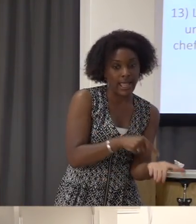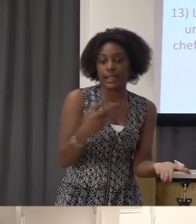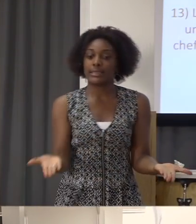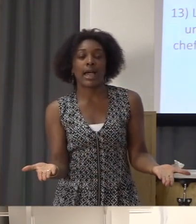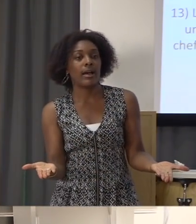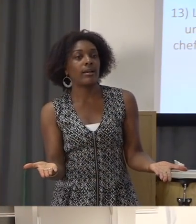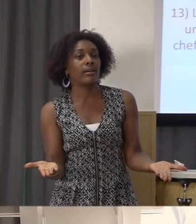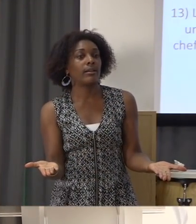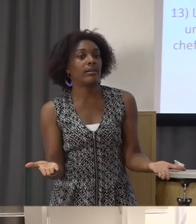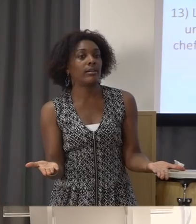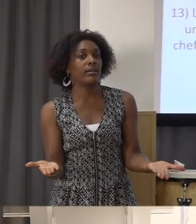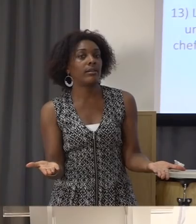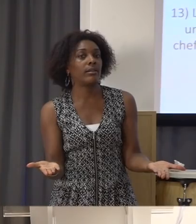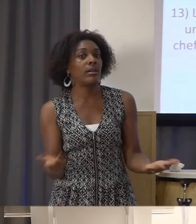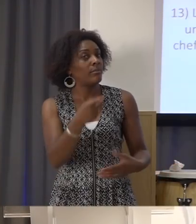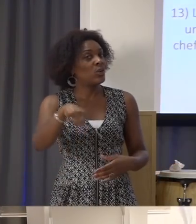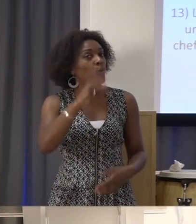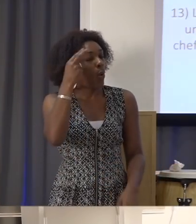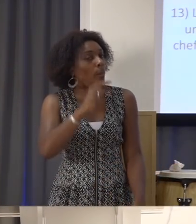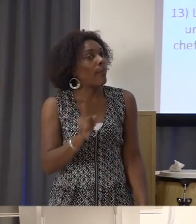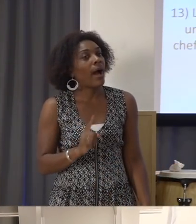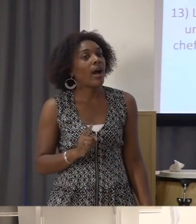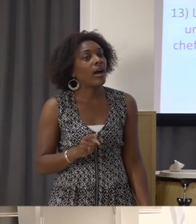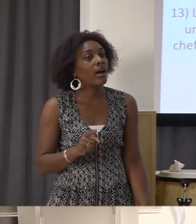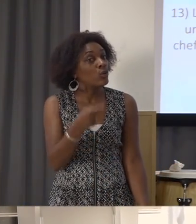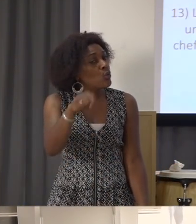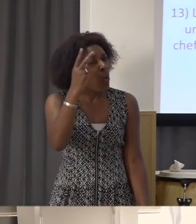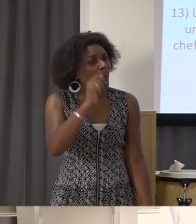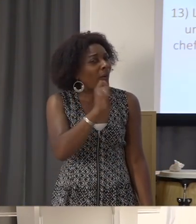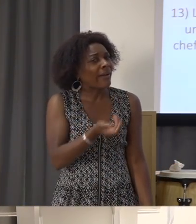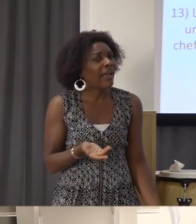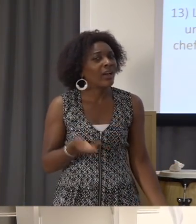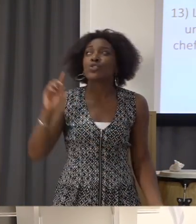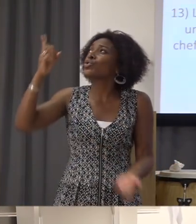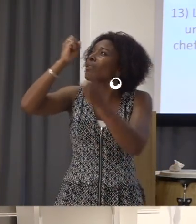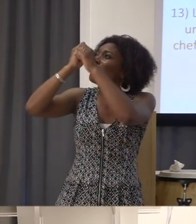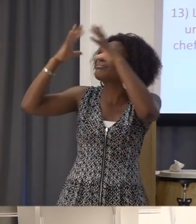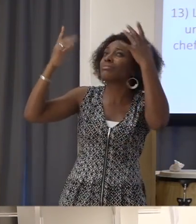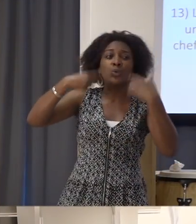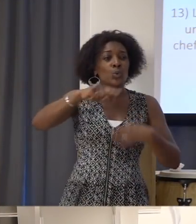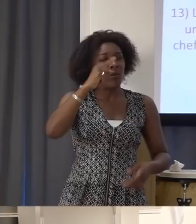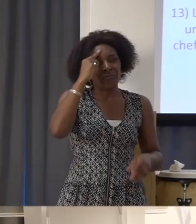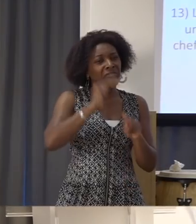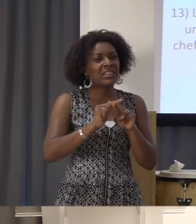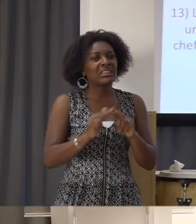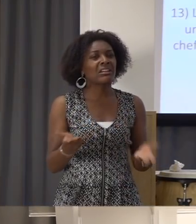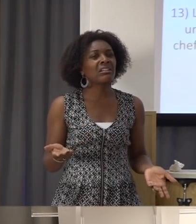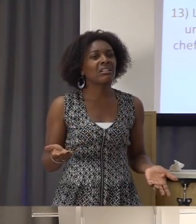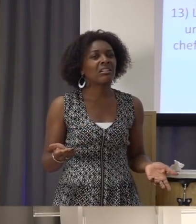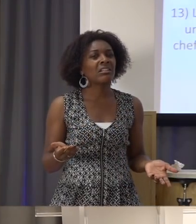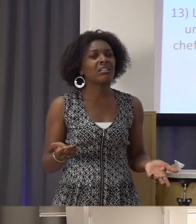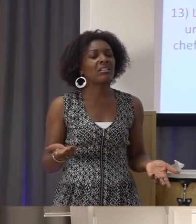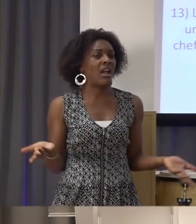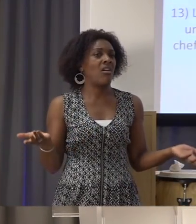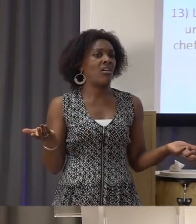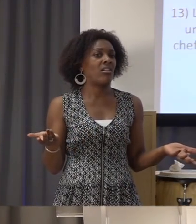Alléluia. Parfois, nous ne comprenons pas les pensées de Dieu. Mais cela est sans importance.